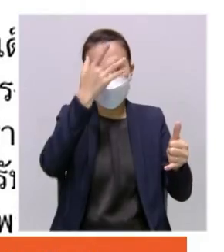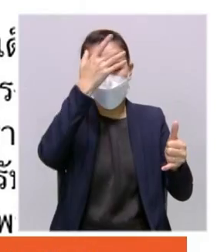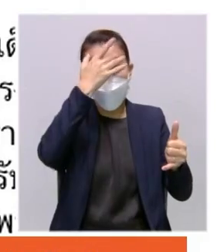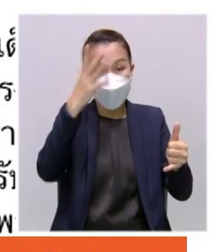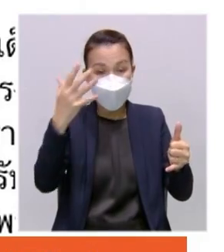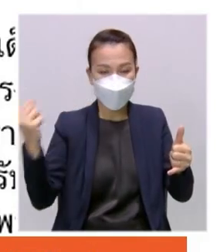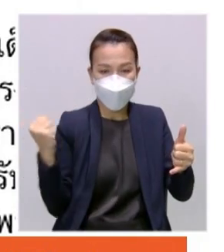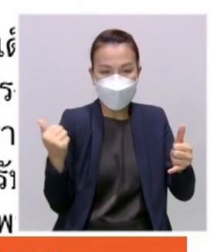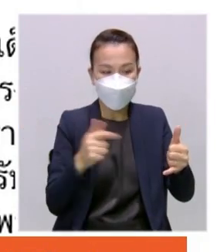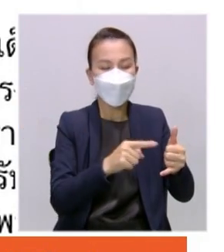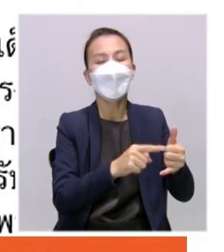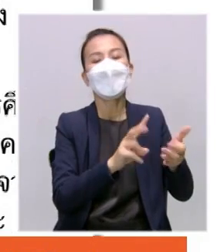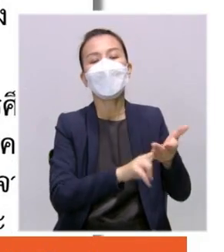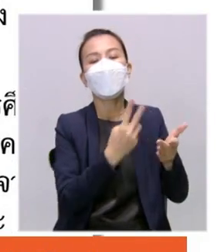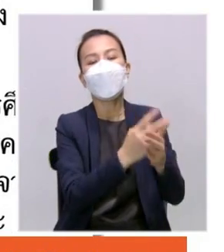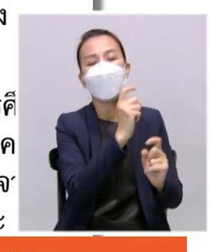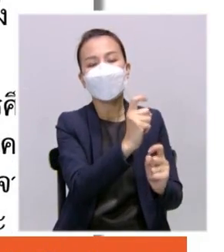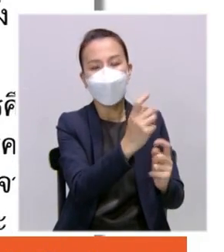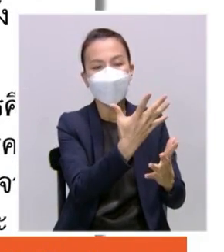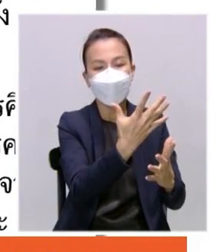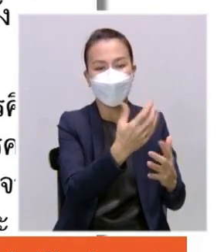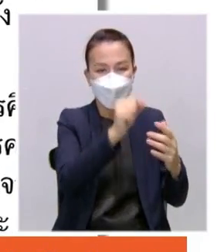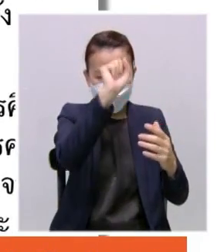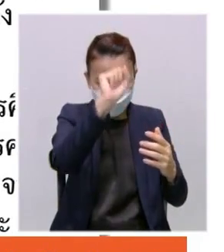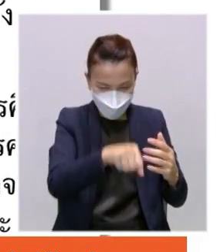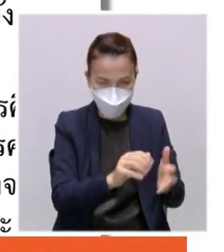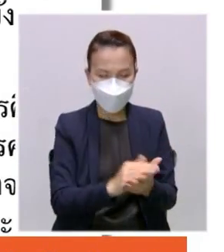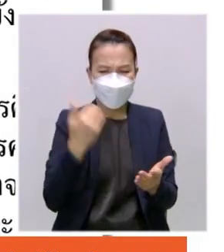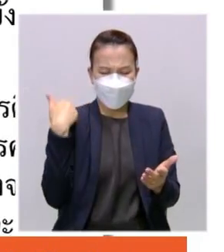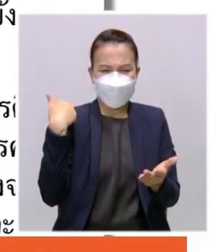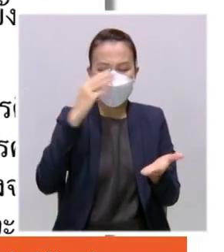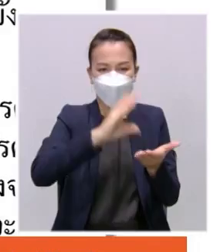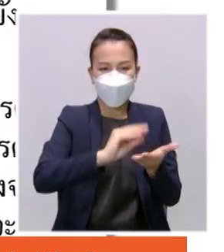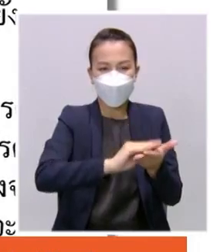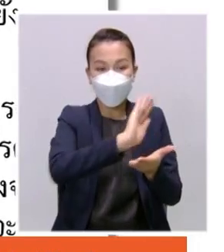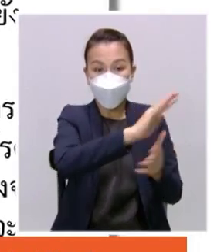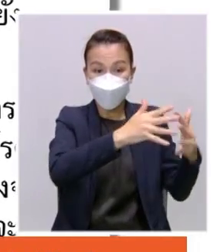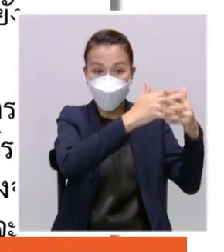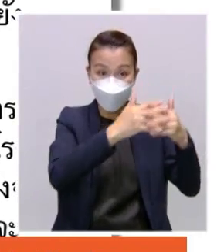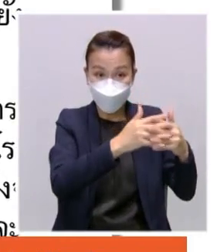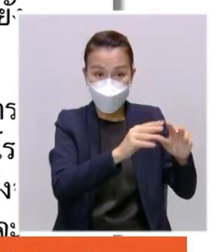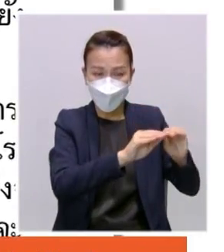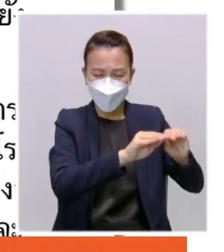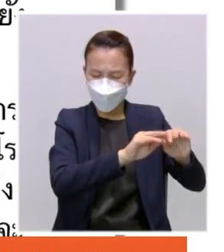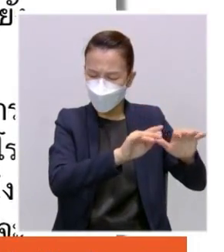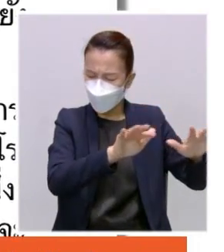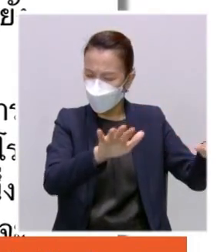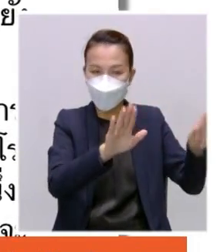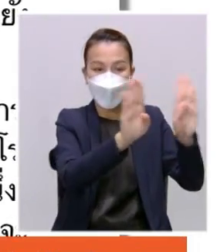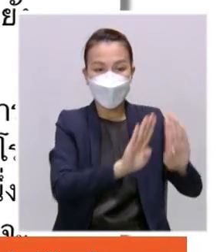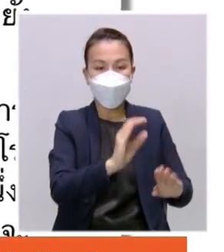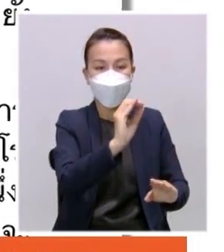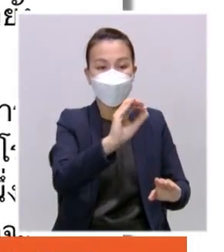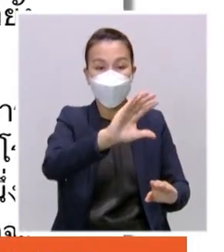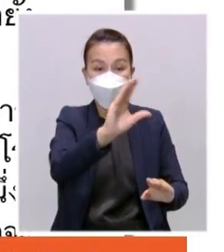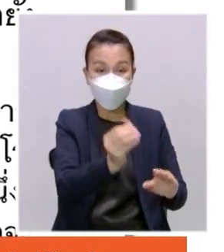วิตคุณหมอยงอ้างอิงถึงข้อมูลในการศึกษาที่อเมริกาในช่วงที่มีการระบาดสูงมากของโอมิครอน